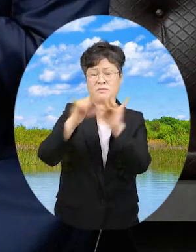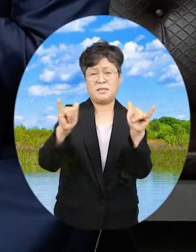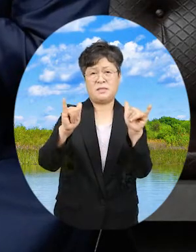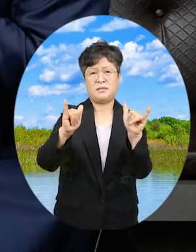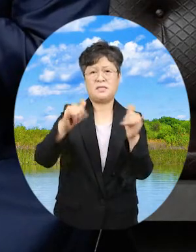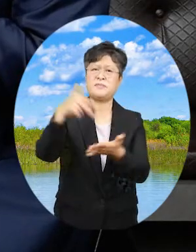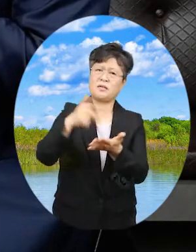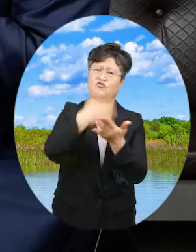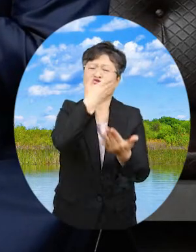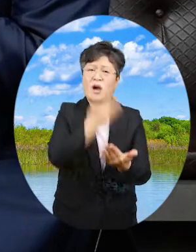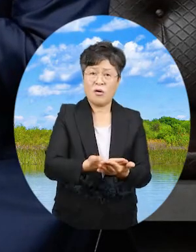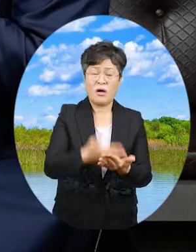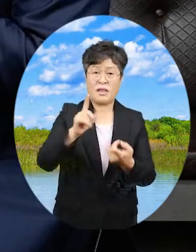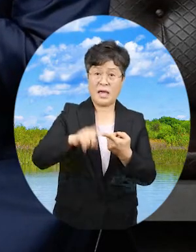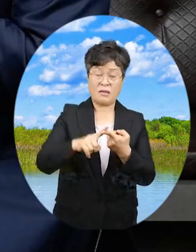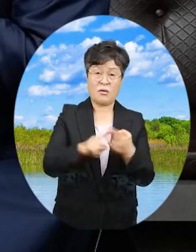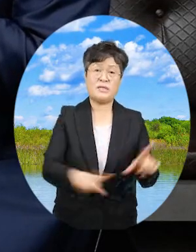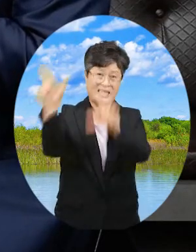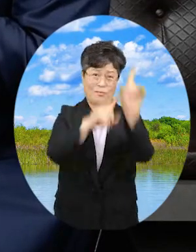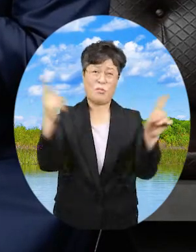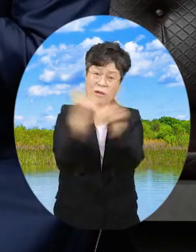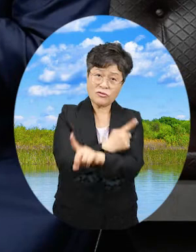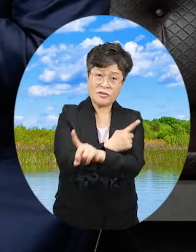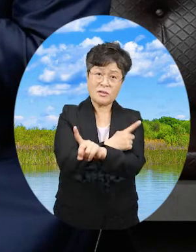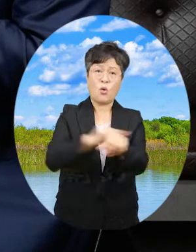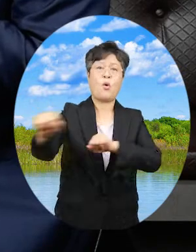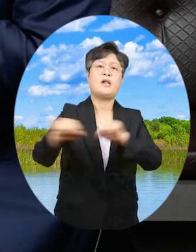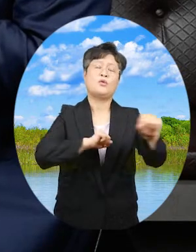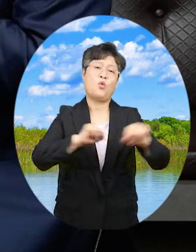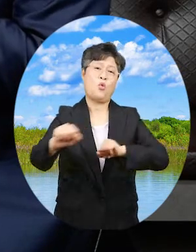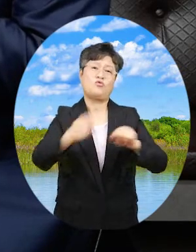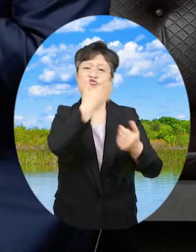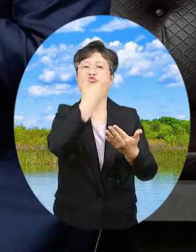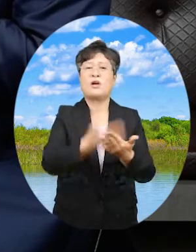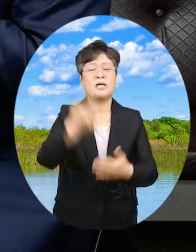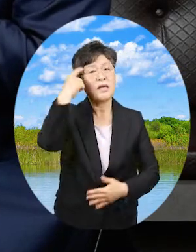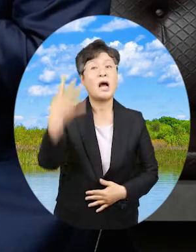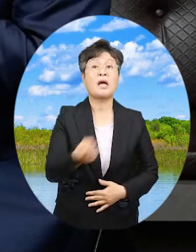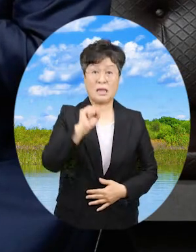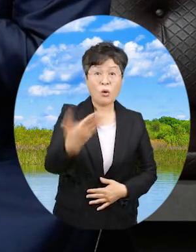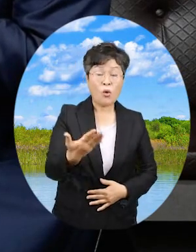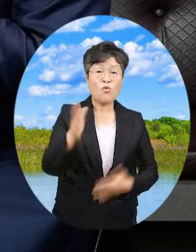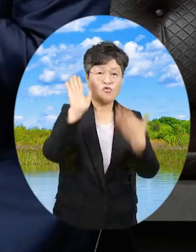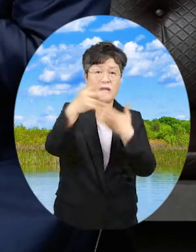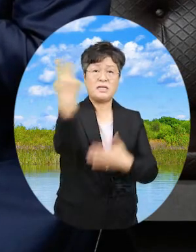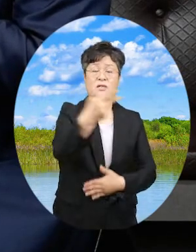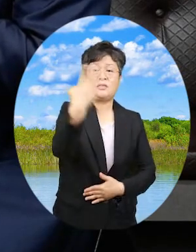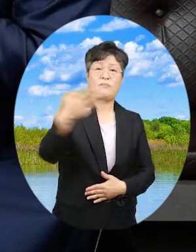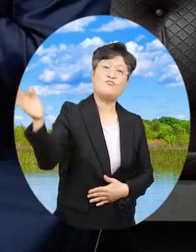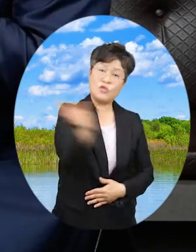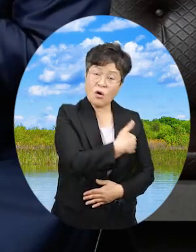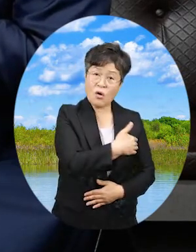사이드에서 시민운동에서 외치는 것도 물론 소중하지만 제도권 내에 들어와서 어떤 대안적인 모델을 만들고 예산을